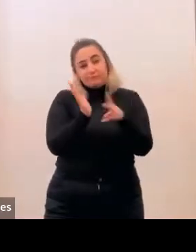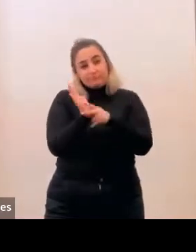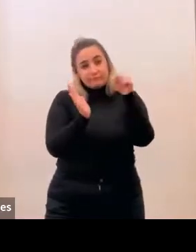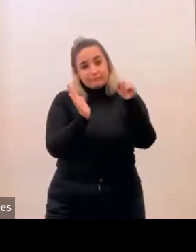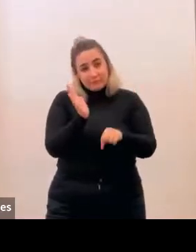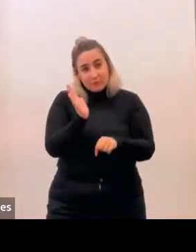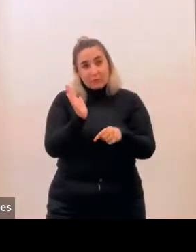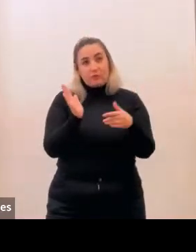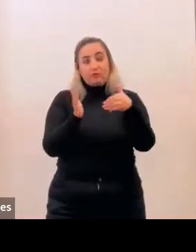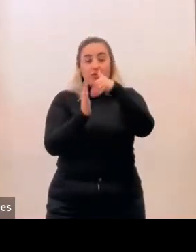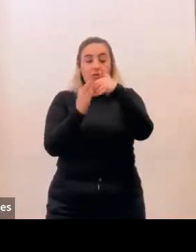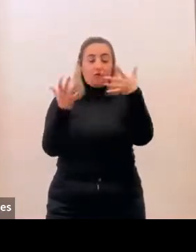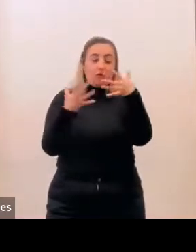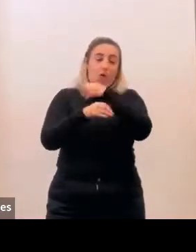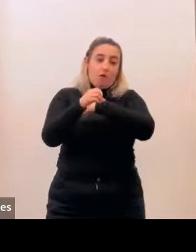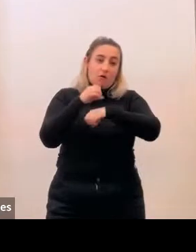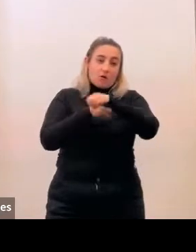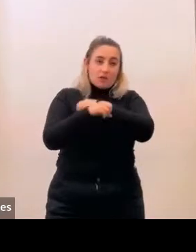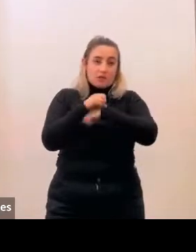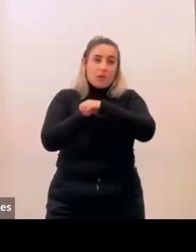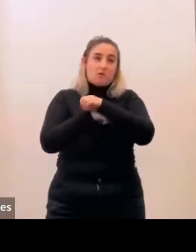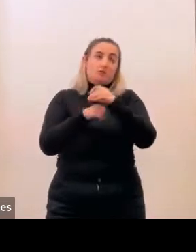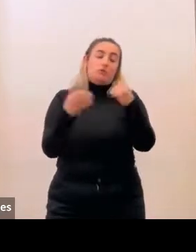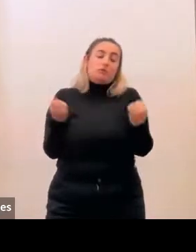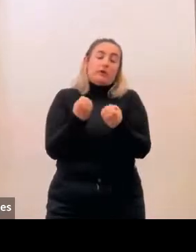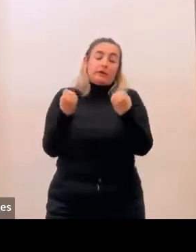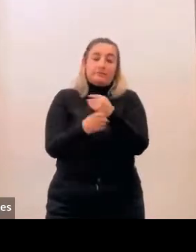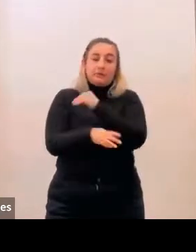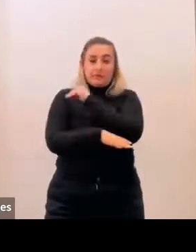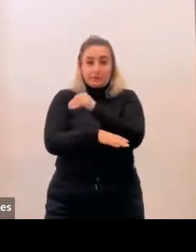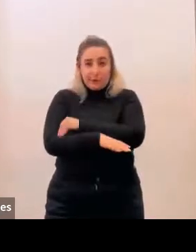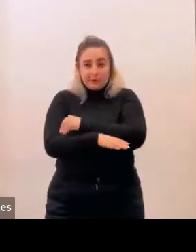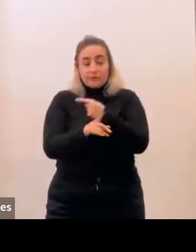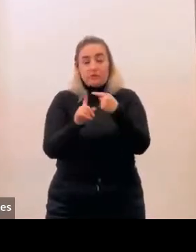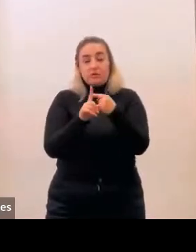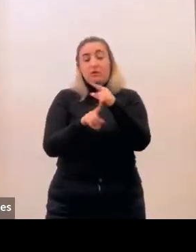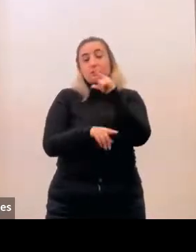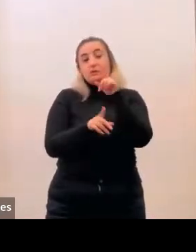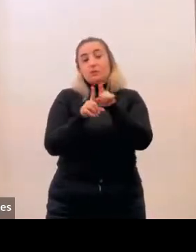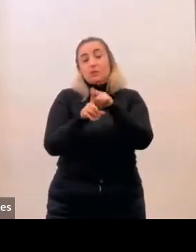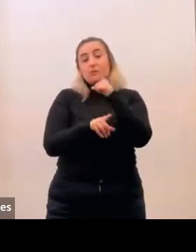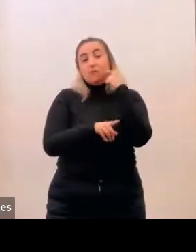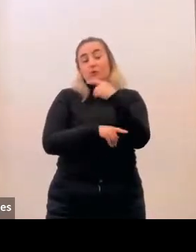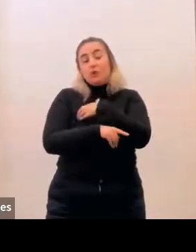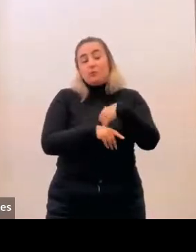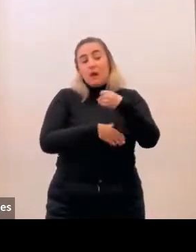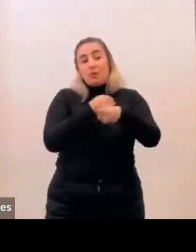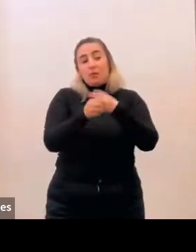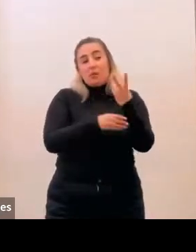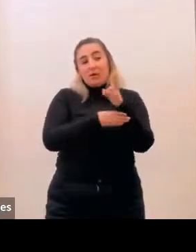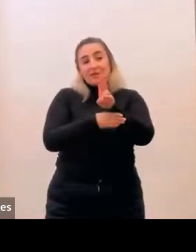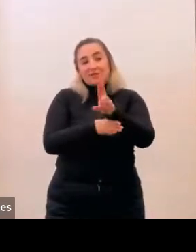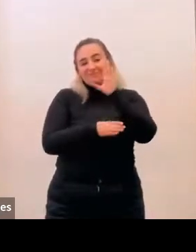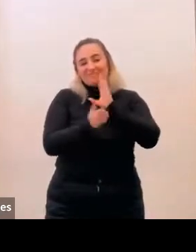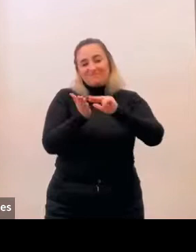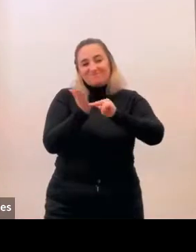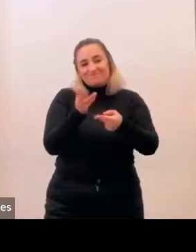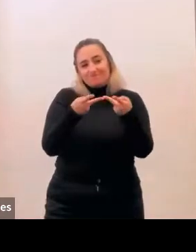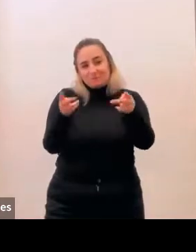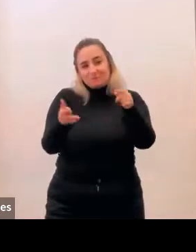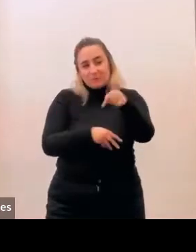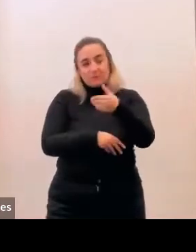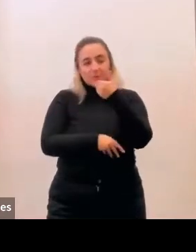relatif à l'organisation des activités physiques et sportives pour les seniors et d'autoriser le maire ou son représentant à signer ladite convention.